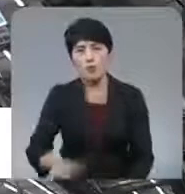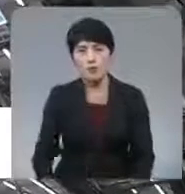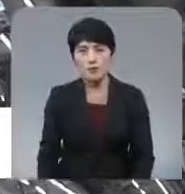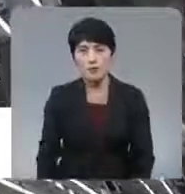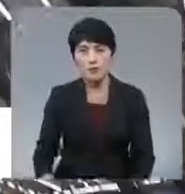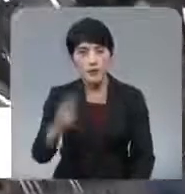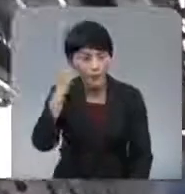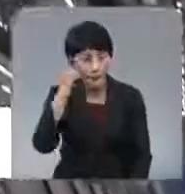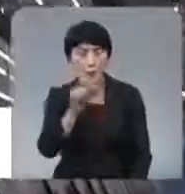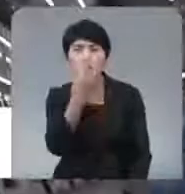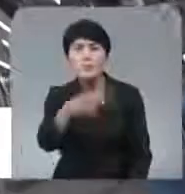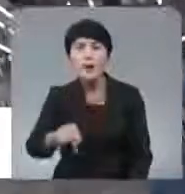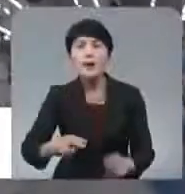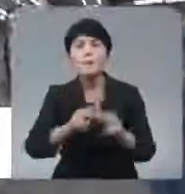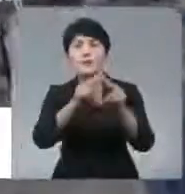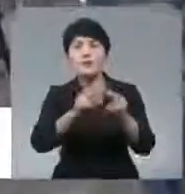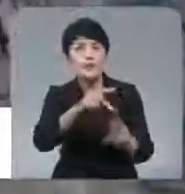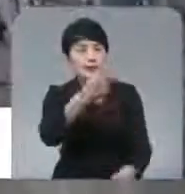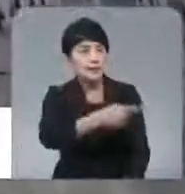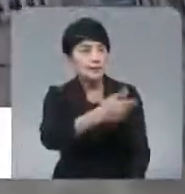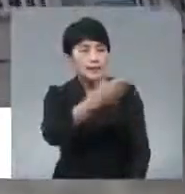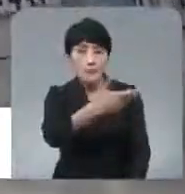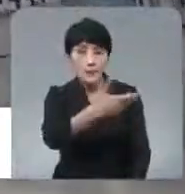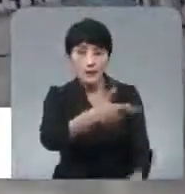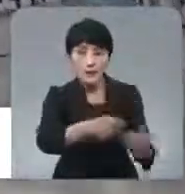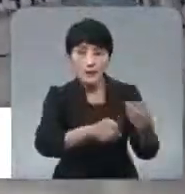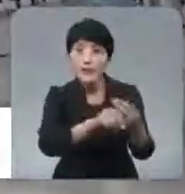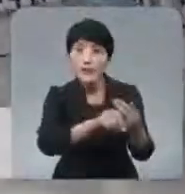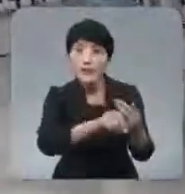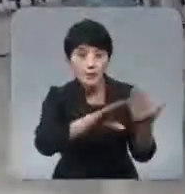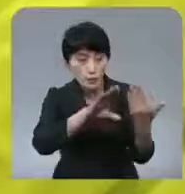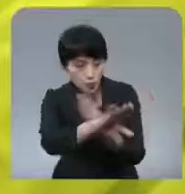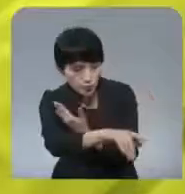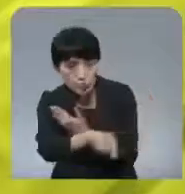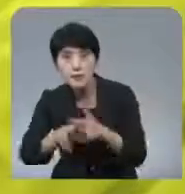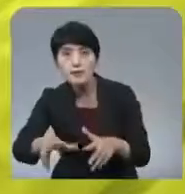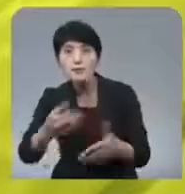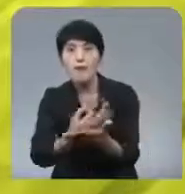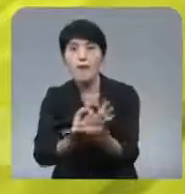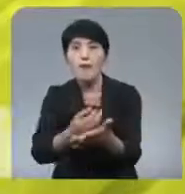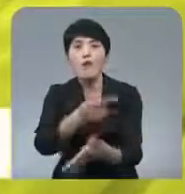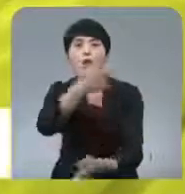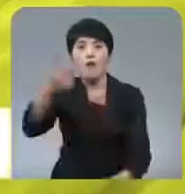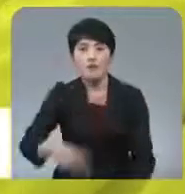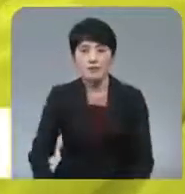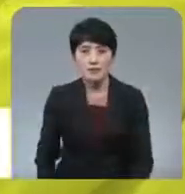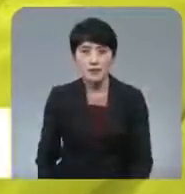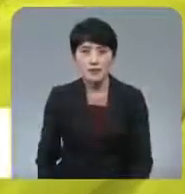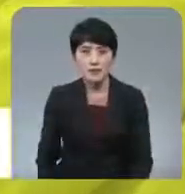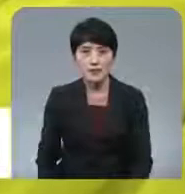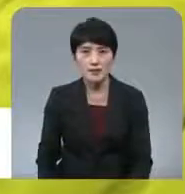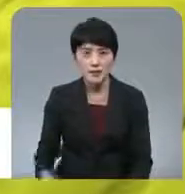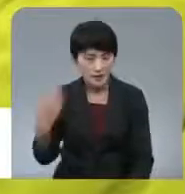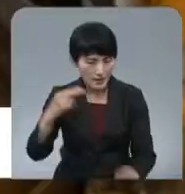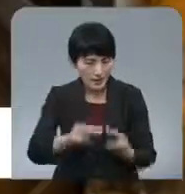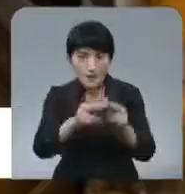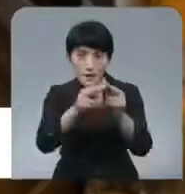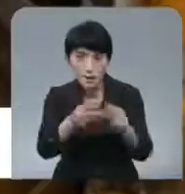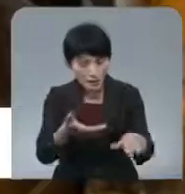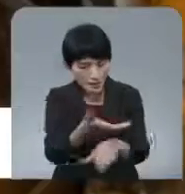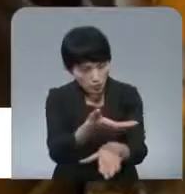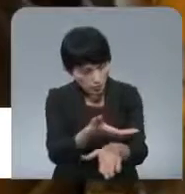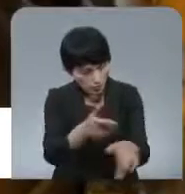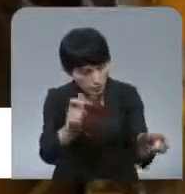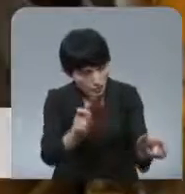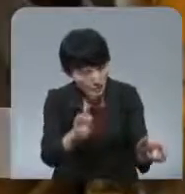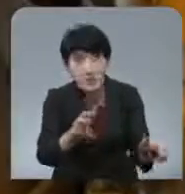won ou 46,9 milliards d'euros, un niveau jamais atteint auparavant sur cette période. Ces performances dépasse de plus de 10% les